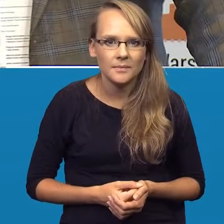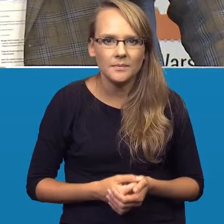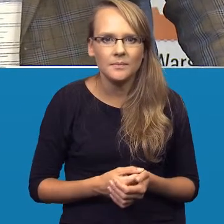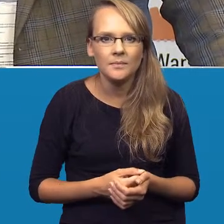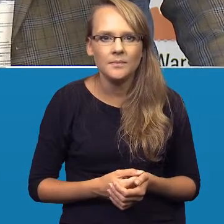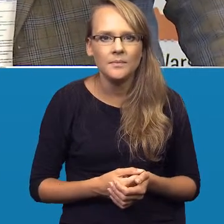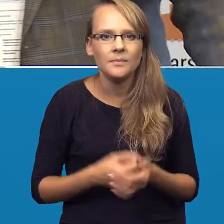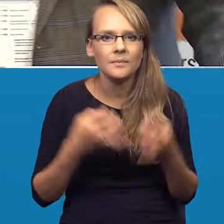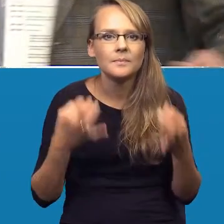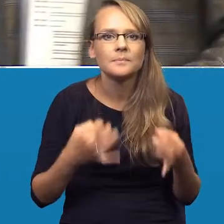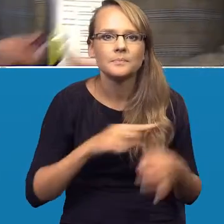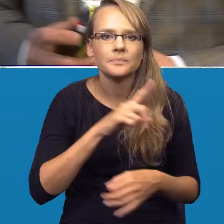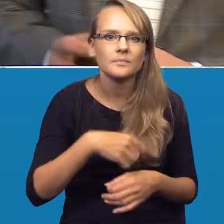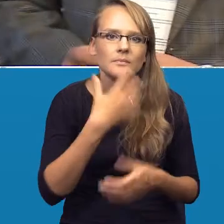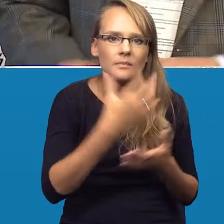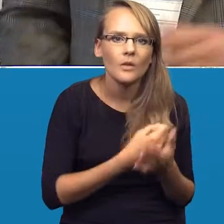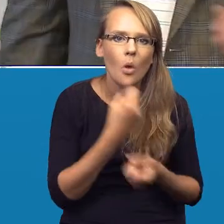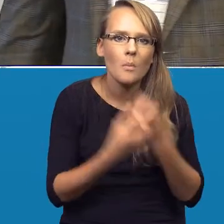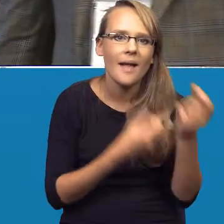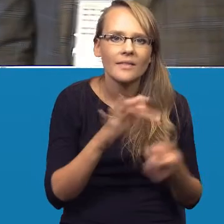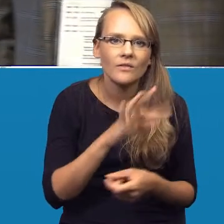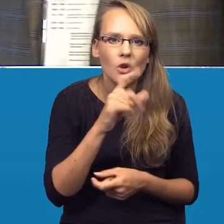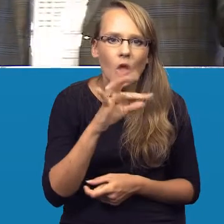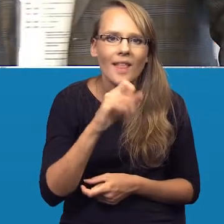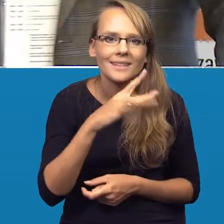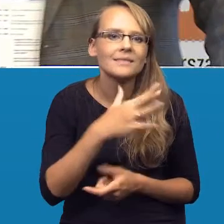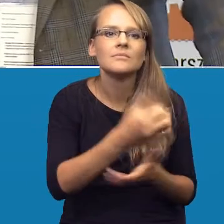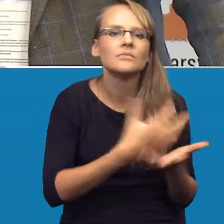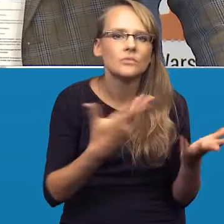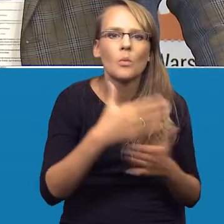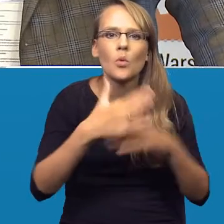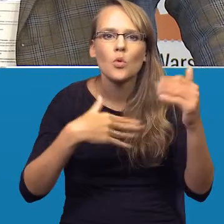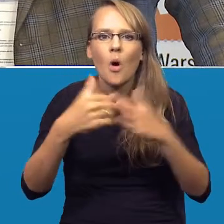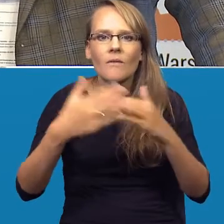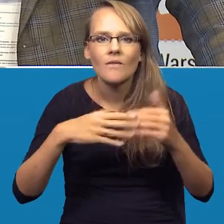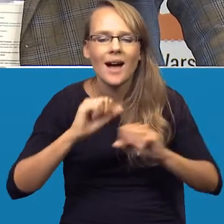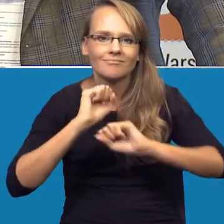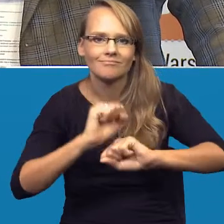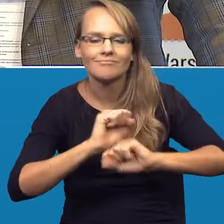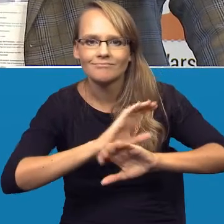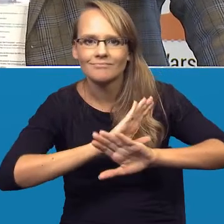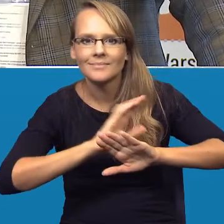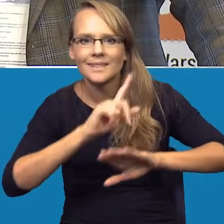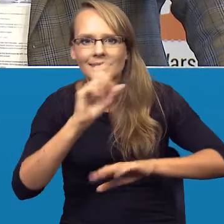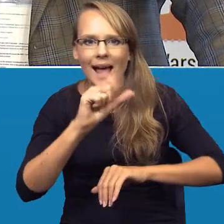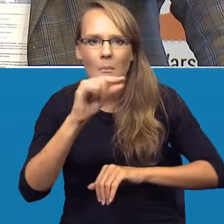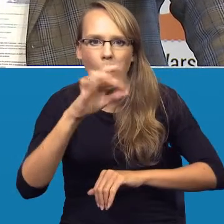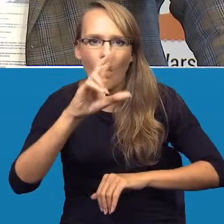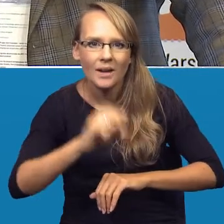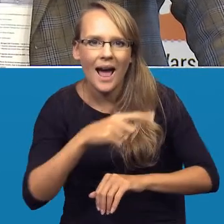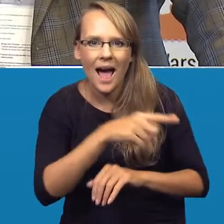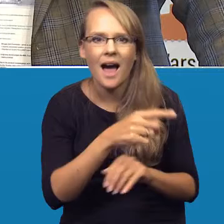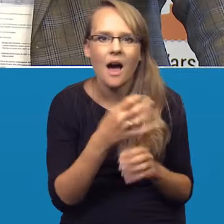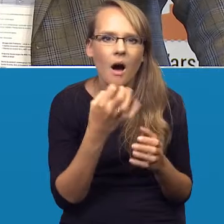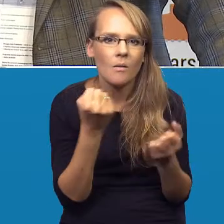obecnie wykorzystujemy odpady flotacyjne przede wszystkim do budowy zapór, te gruboziarniste do budowy zapór, natomiast drobnoziarniste